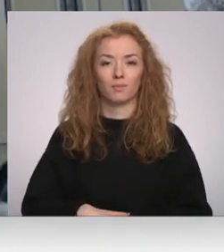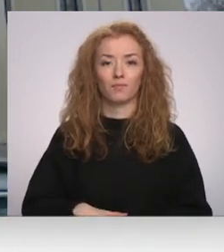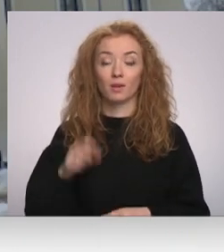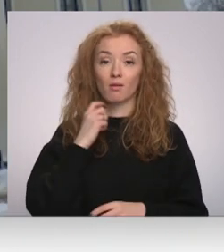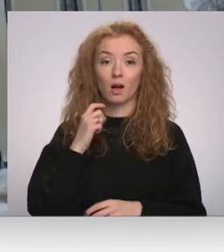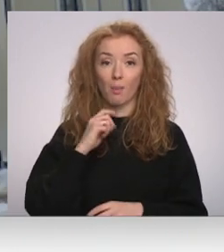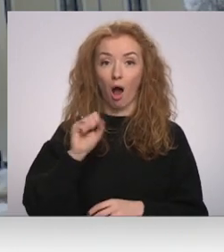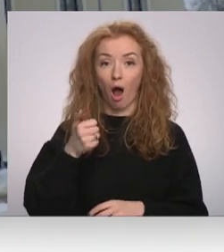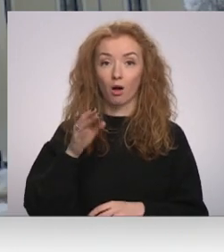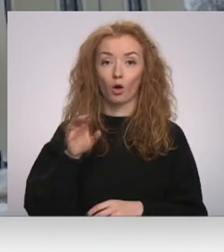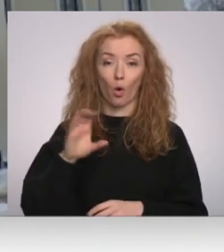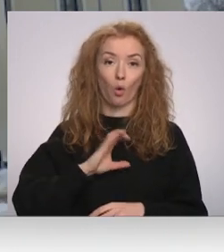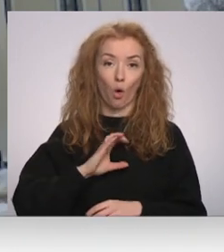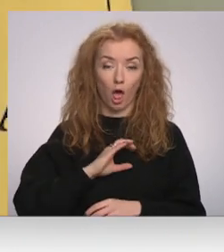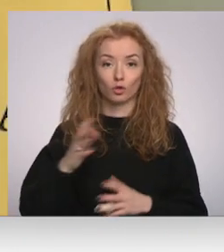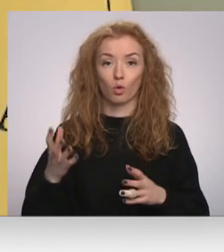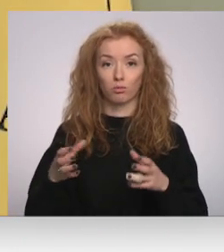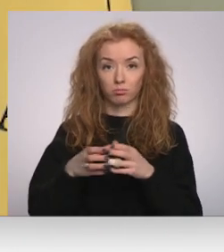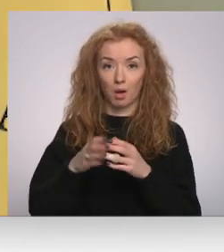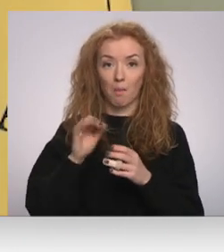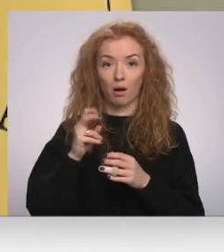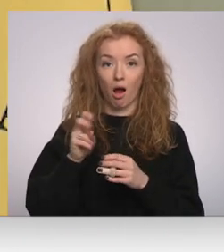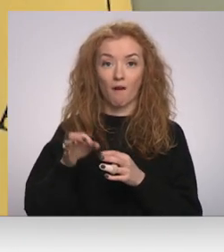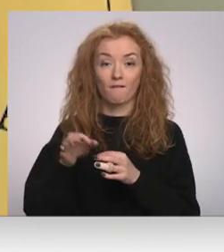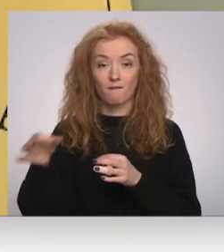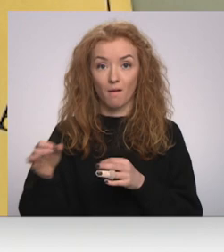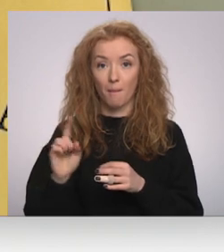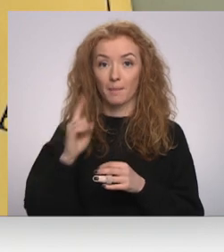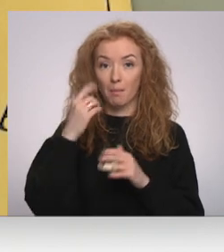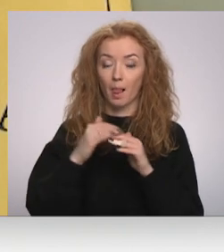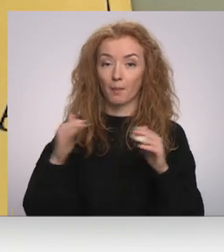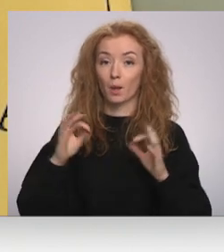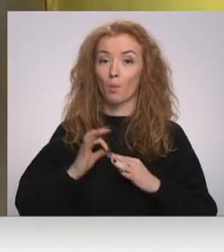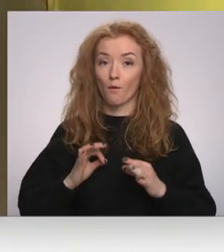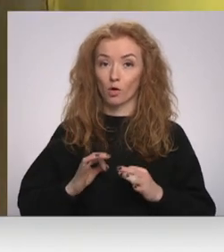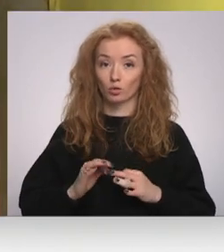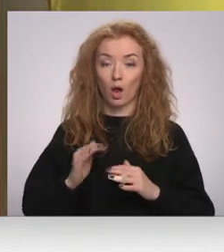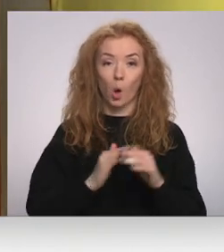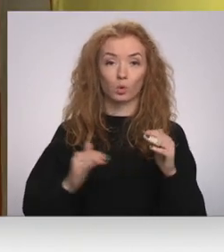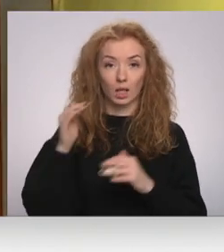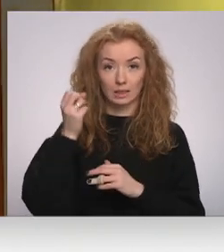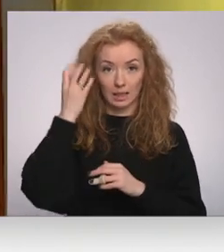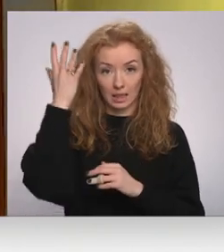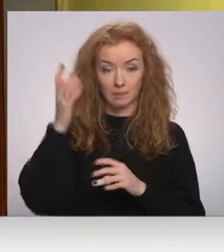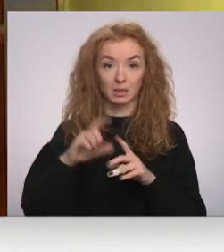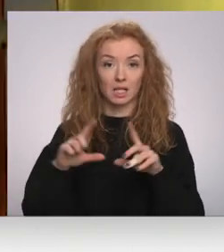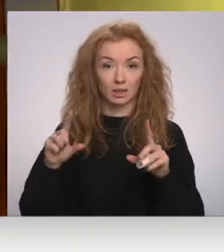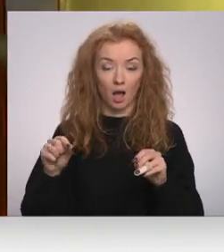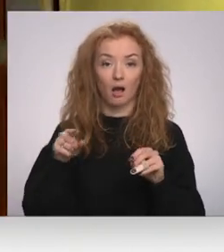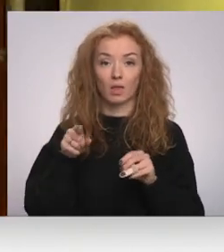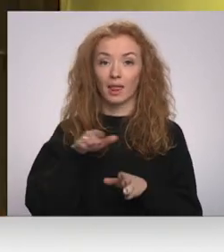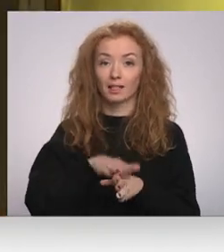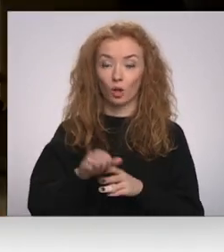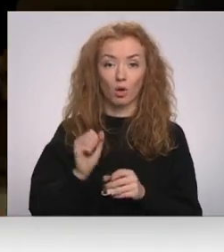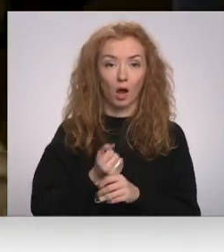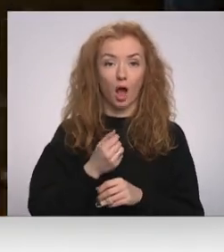Jēkabpils agrobiznesa koledža ar struktūru vienību Barkavā šobrīd ir pirmā līmeņa profesionālās augstākās izglītības iestāde, kas īsteno